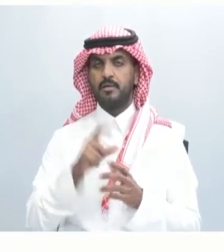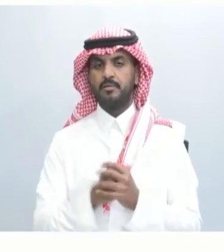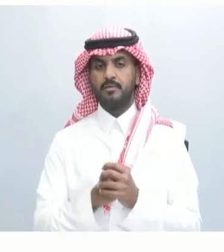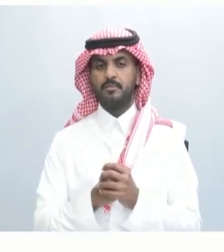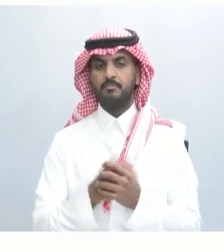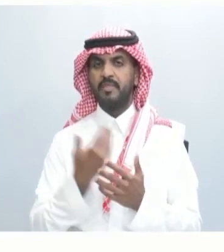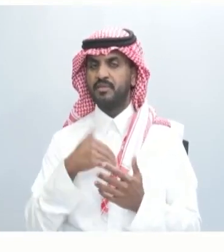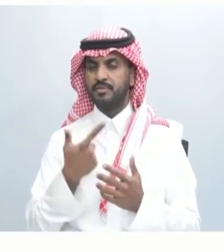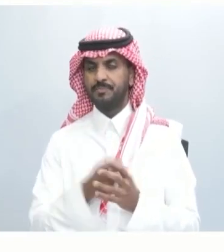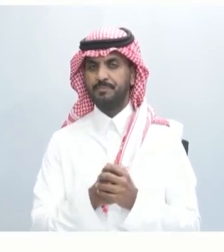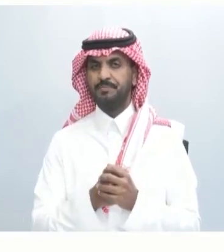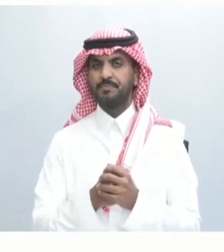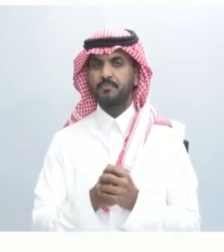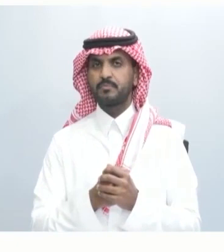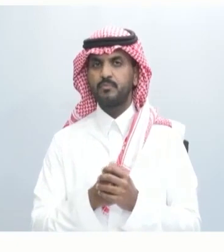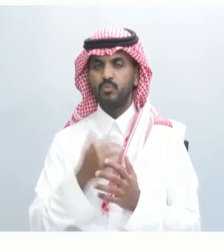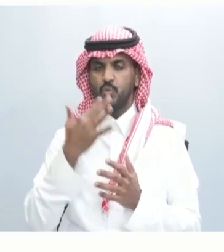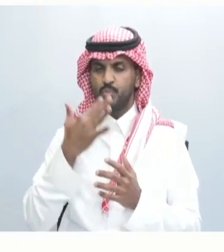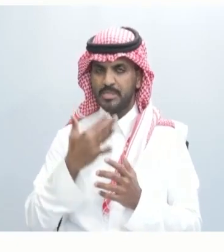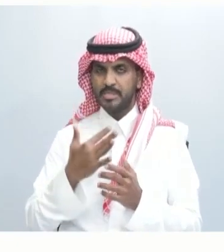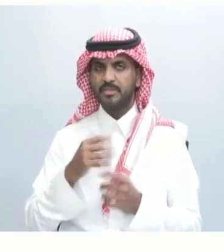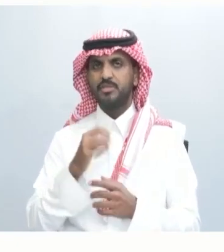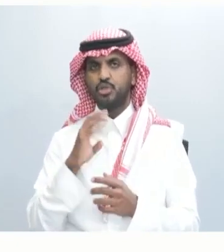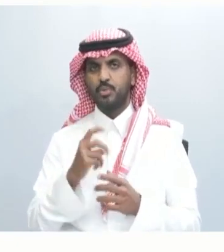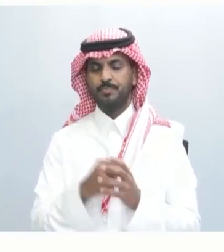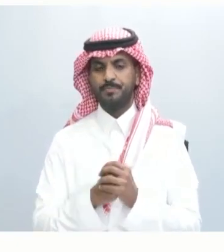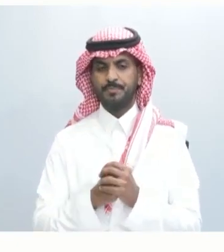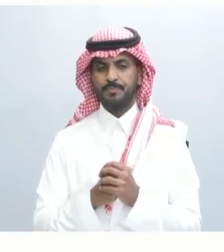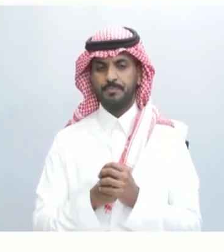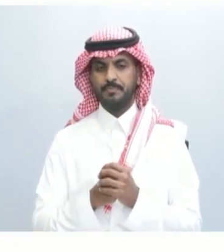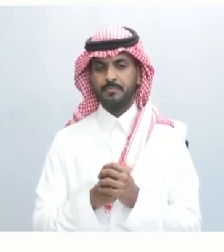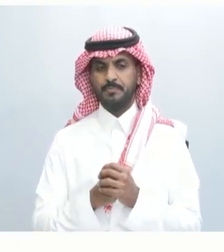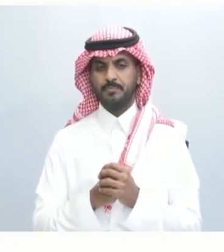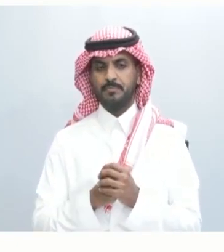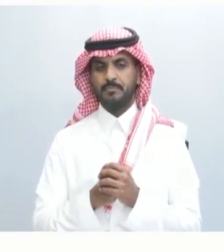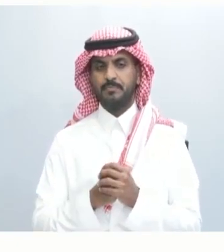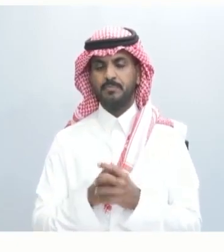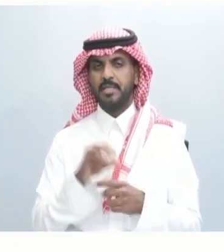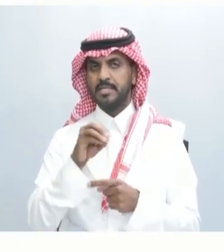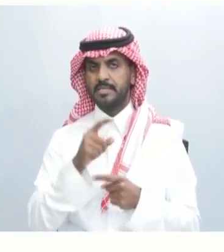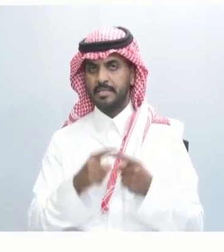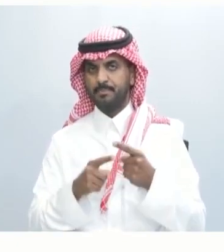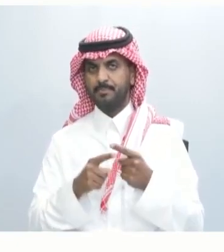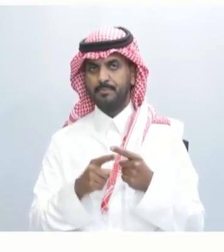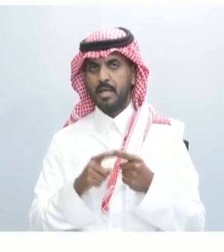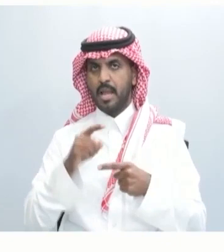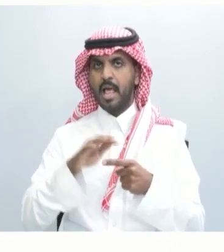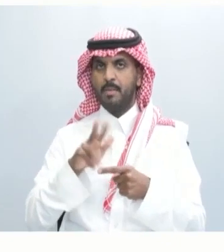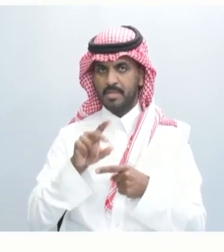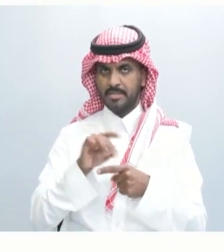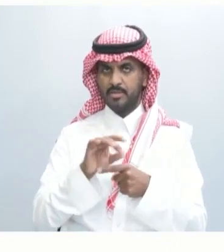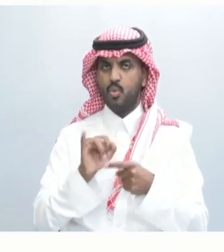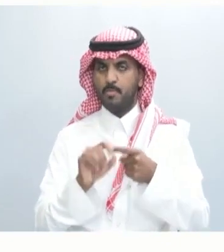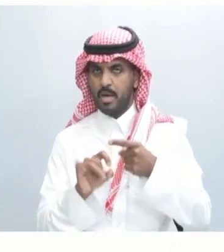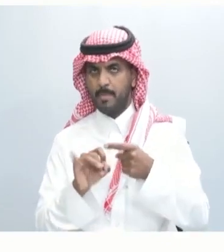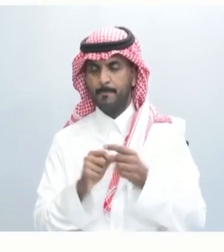اذا ماذا احتاج ان ابسط هذه الاجابه فاقوم بارك الله فيكم بتقسيم البسط والمقام على